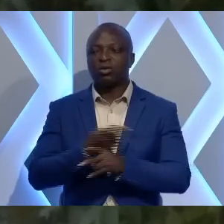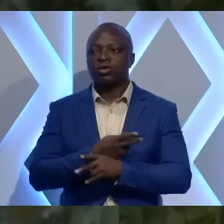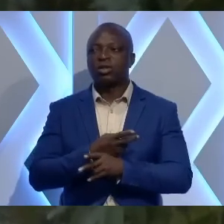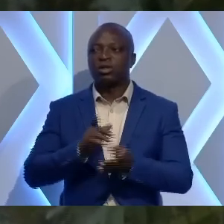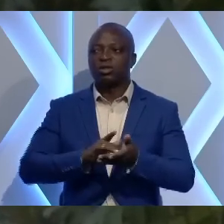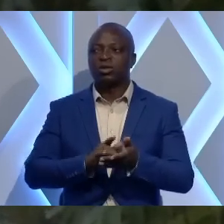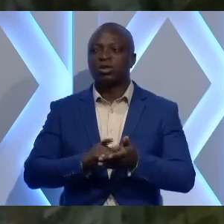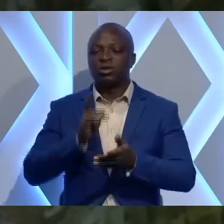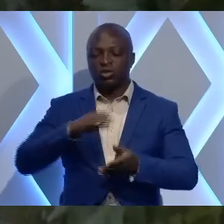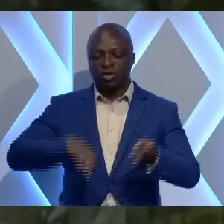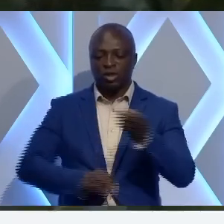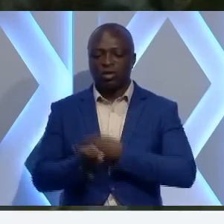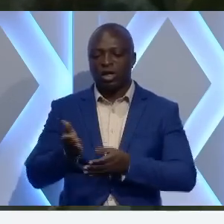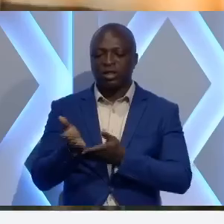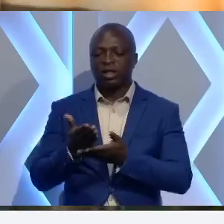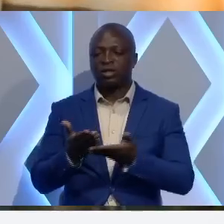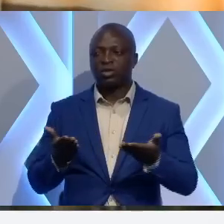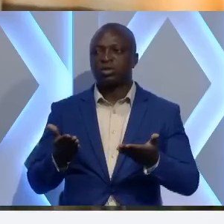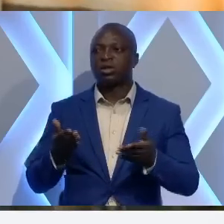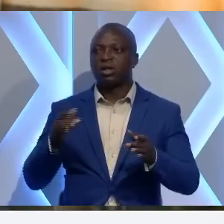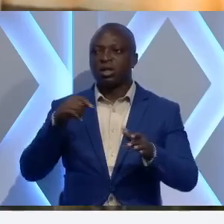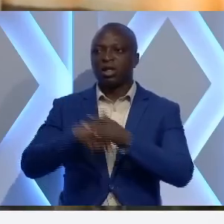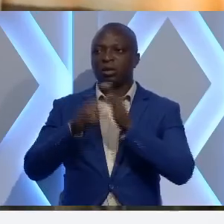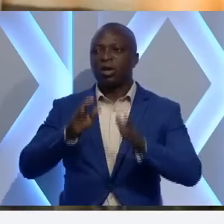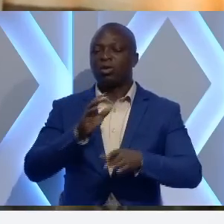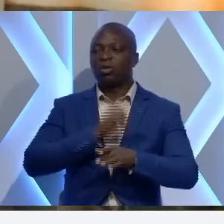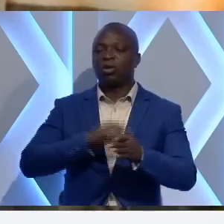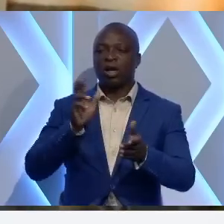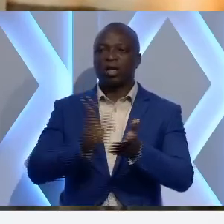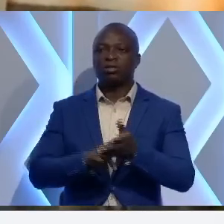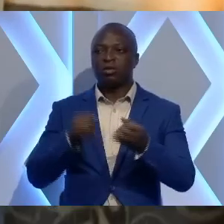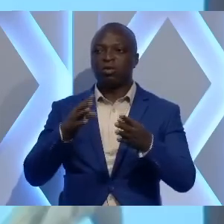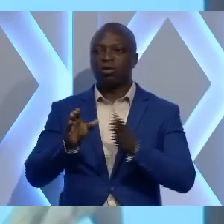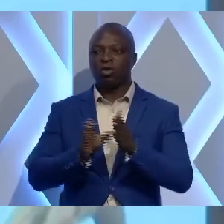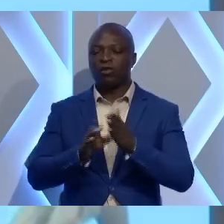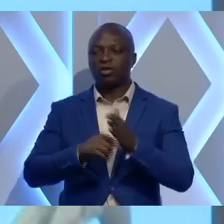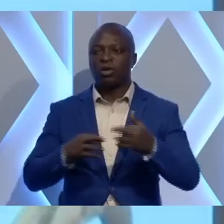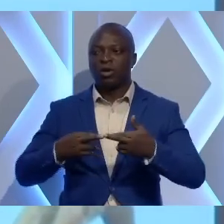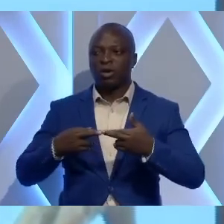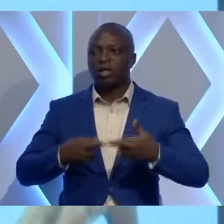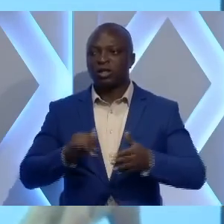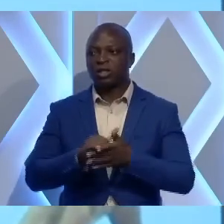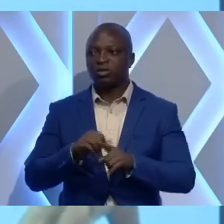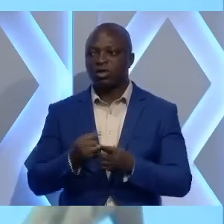détournés à des fins criminelles. Le Togo a ratifié plusieurs conventions relatives au fléau. L'une des